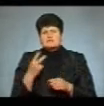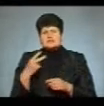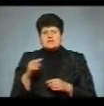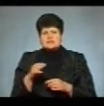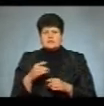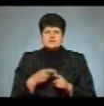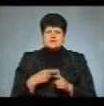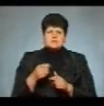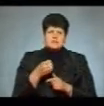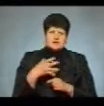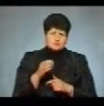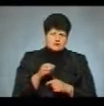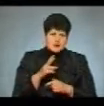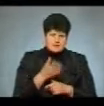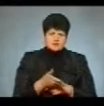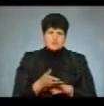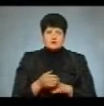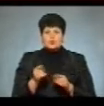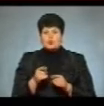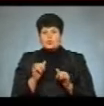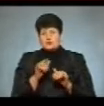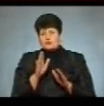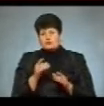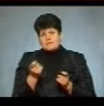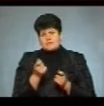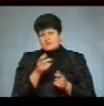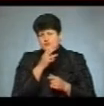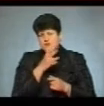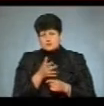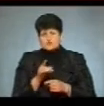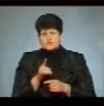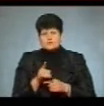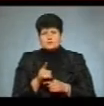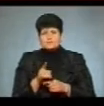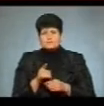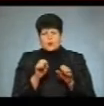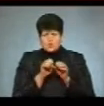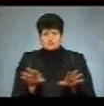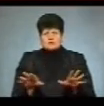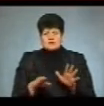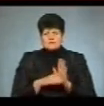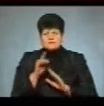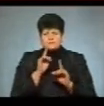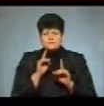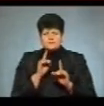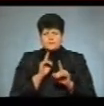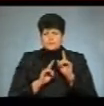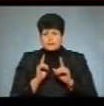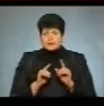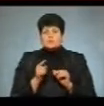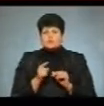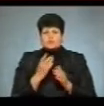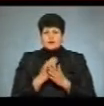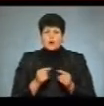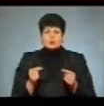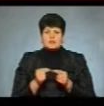чи 15 травня, так, то, відповідно, в нього буде досить мало часу для того, щоб розпустити парламент. Чому? Тому що є